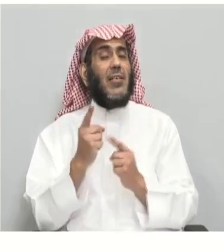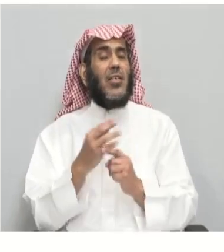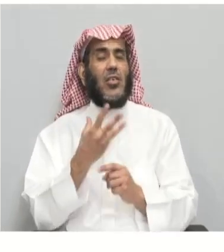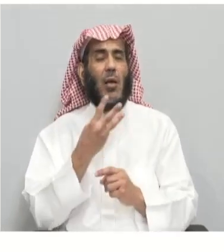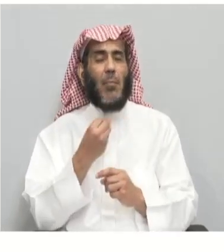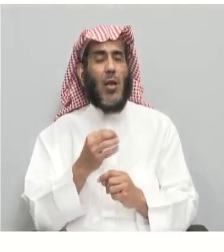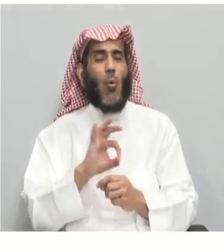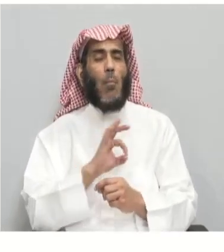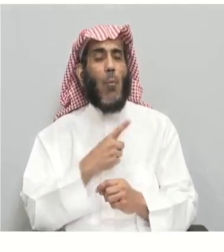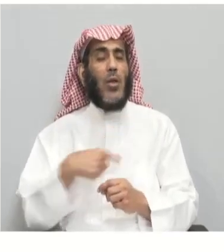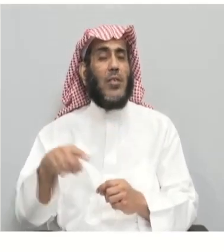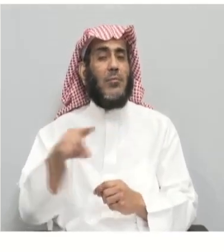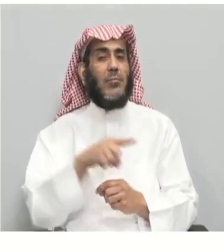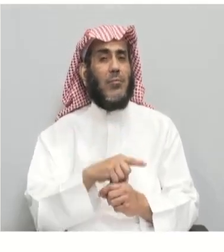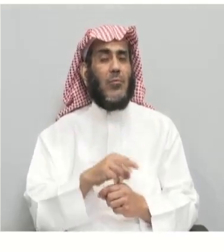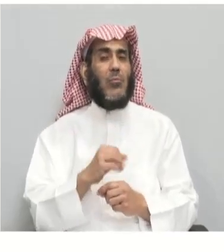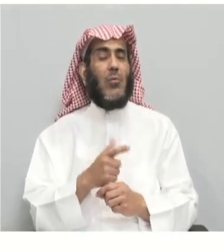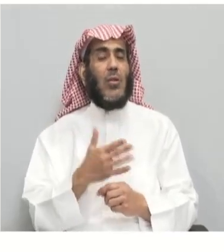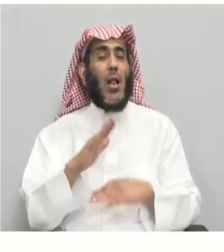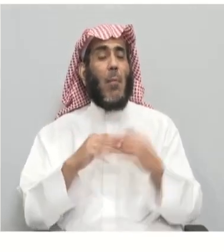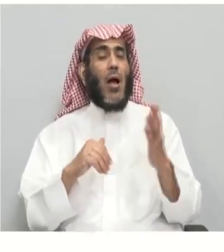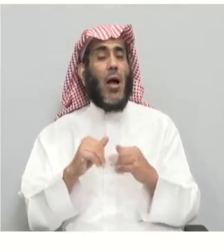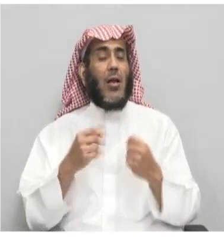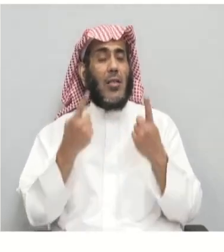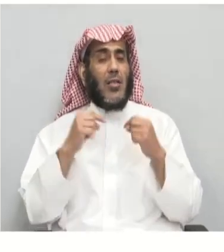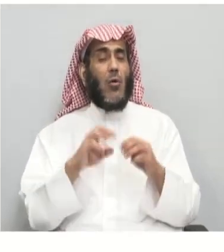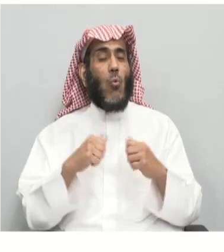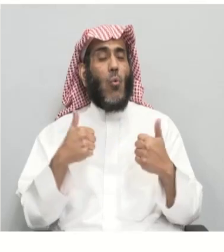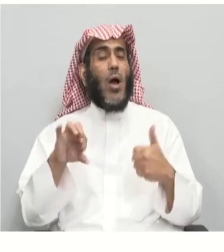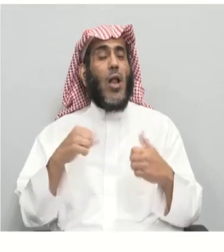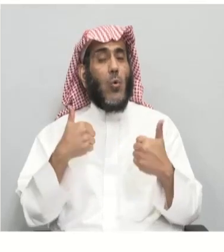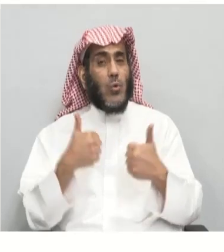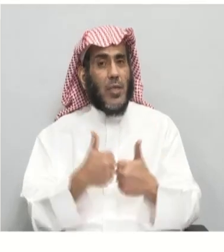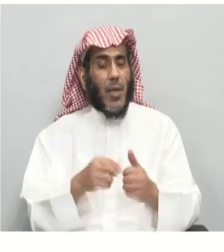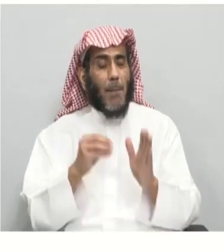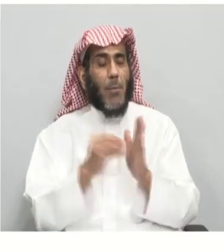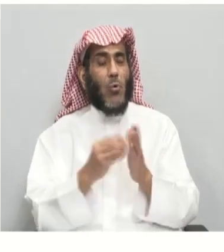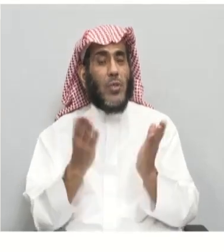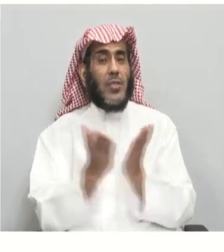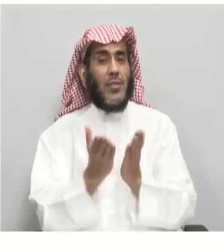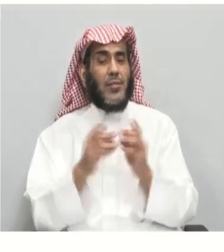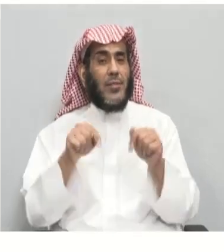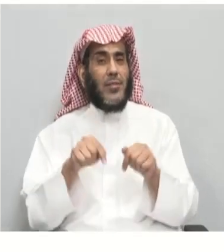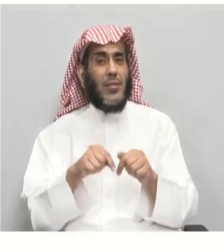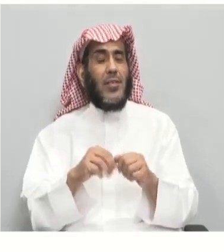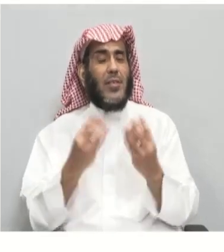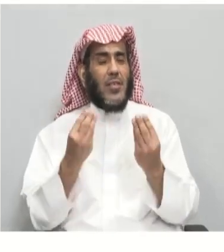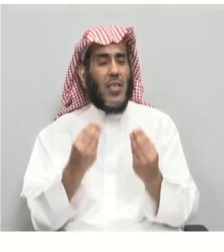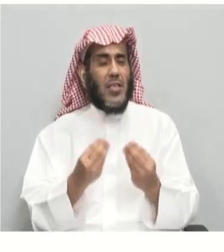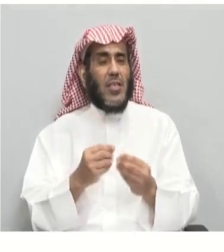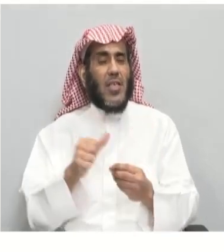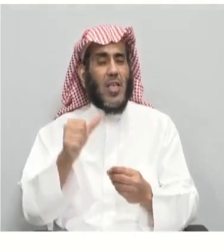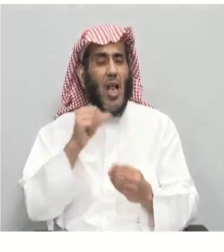الجميله والمحبوبه لدى الجميع ماده المهارات الحياتيه والاسريه موضوع درسنا لهذا اليوم ترشيد